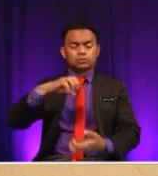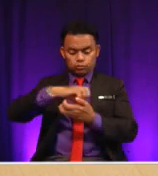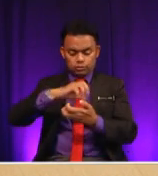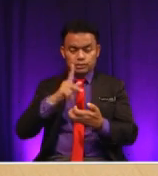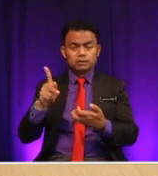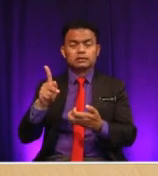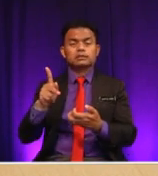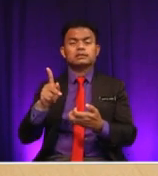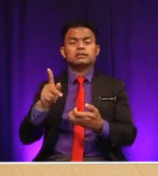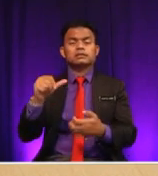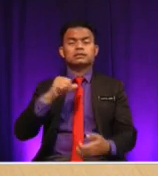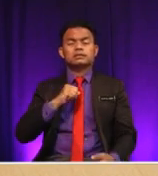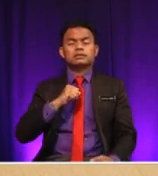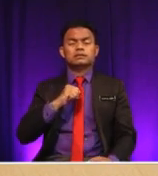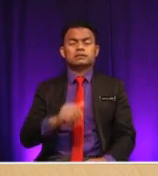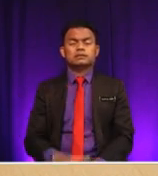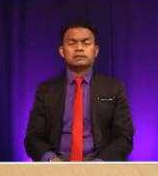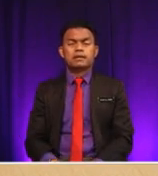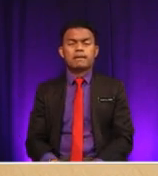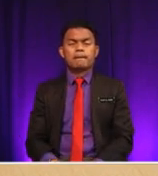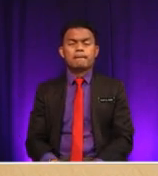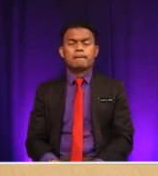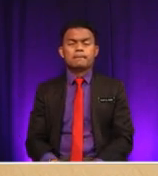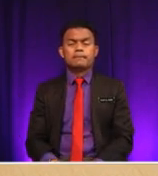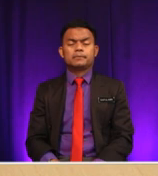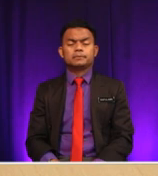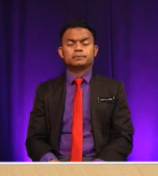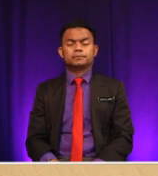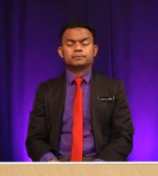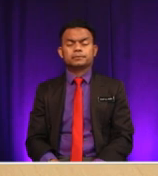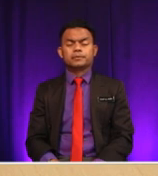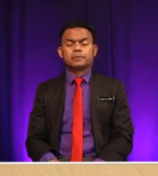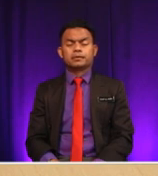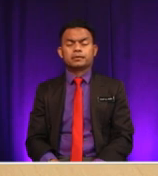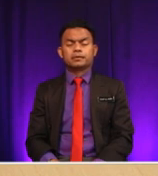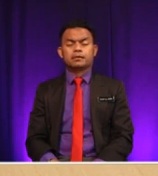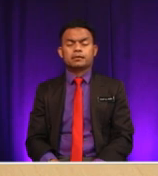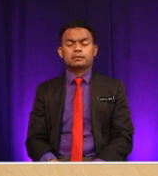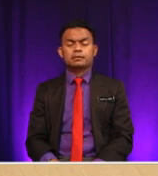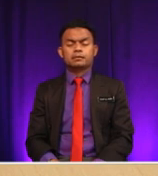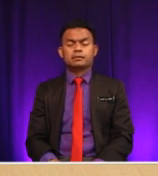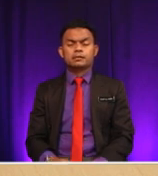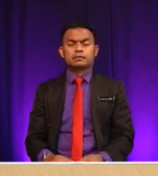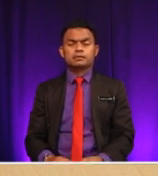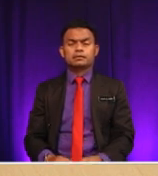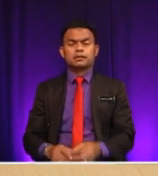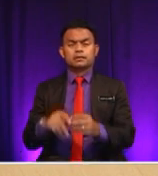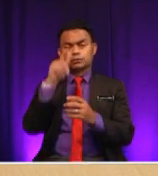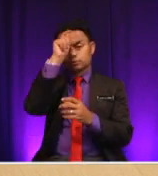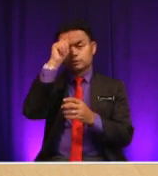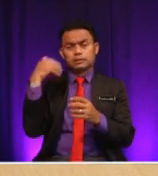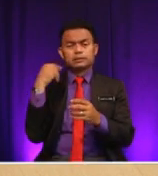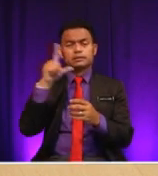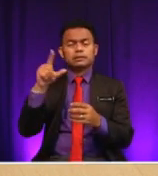sendiri oke kemudian rangkap yang ke-10 kunci hati ialah iman kepada kelakuan